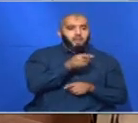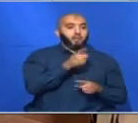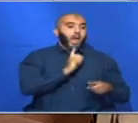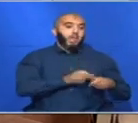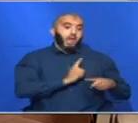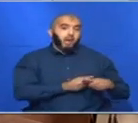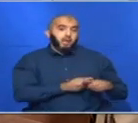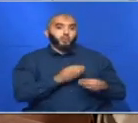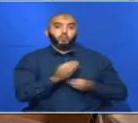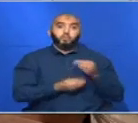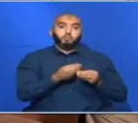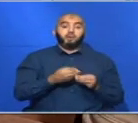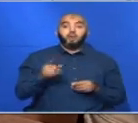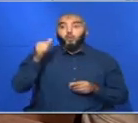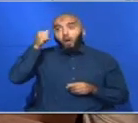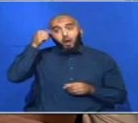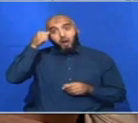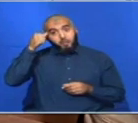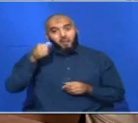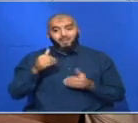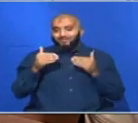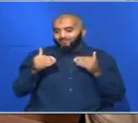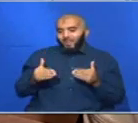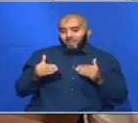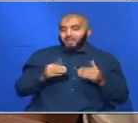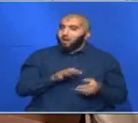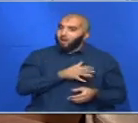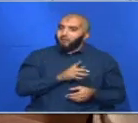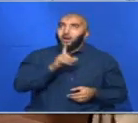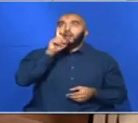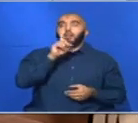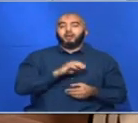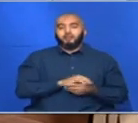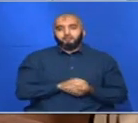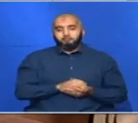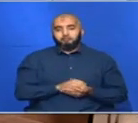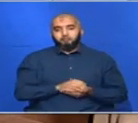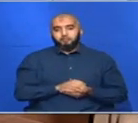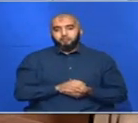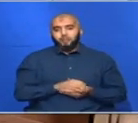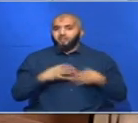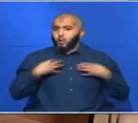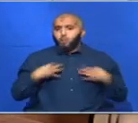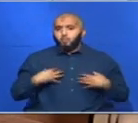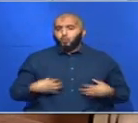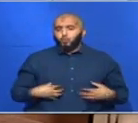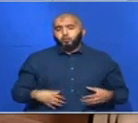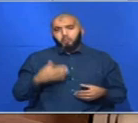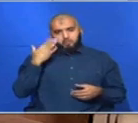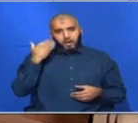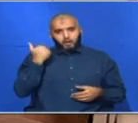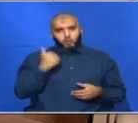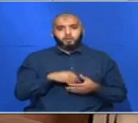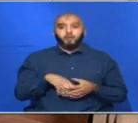الذي له اثر في الحياه او له اثر في السلوك ان يذكر الانسان ربه